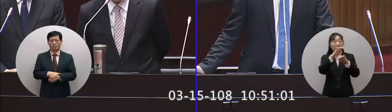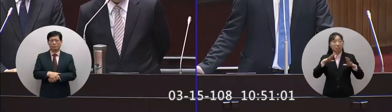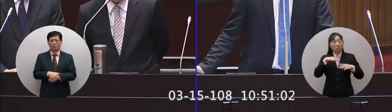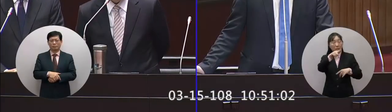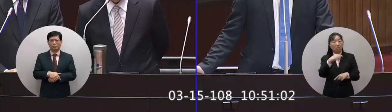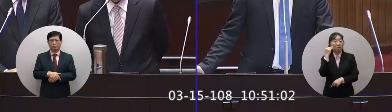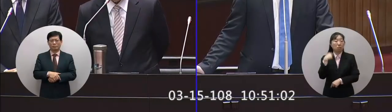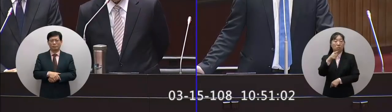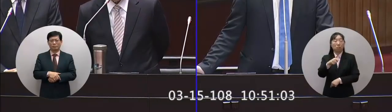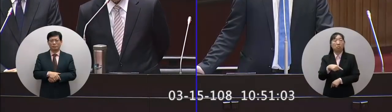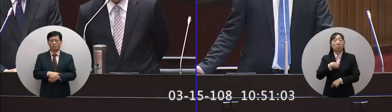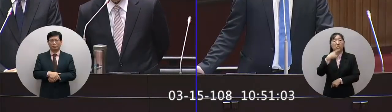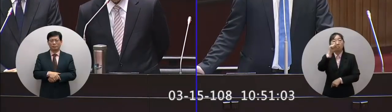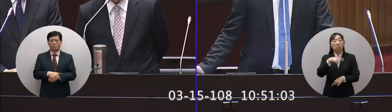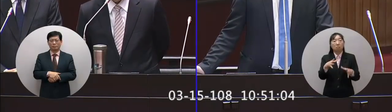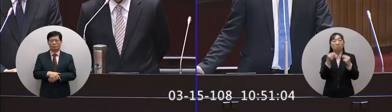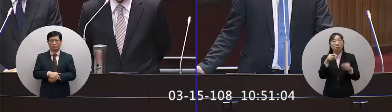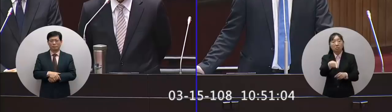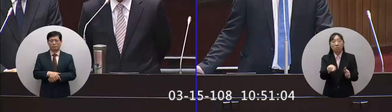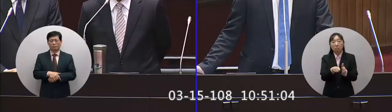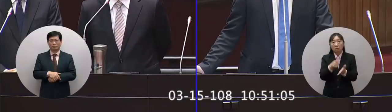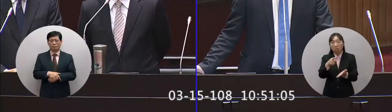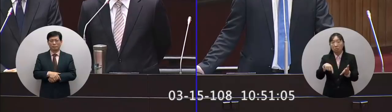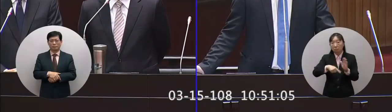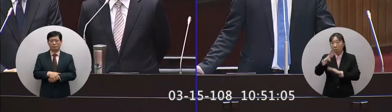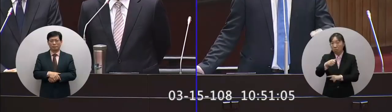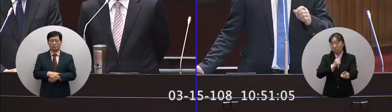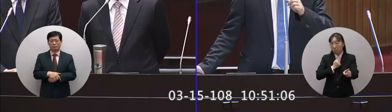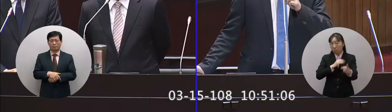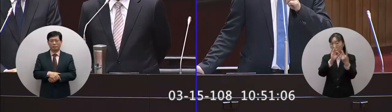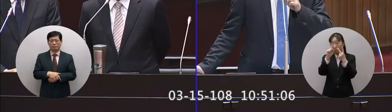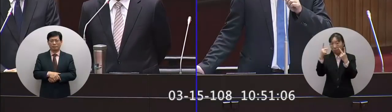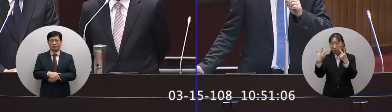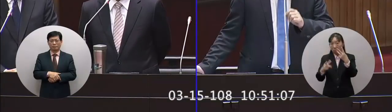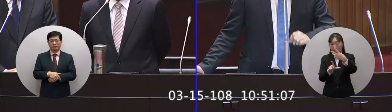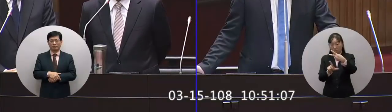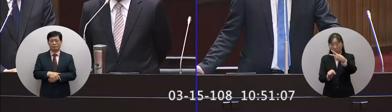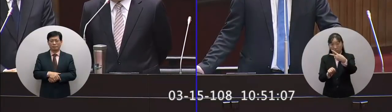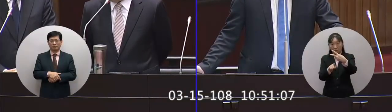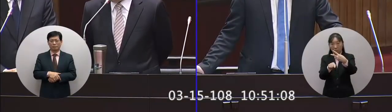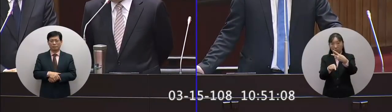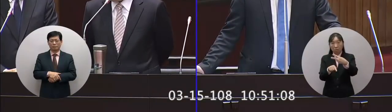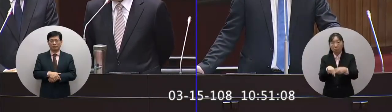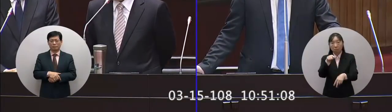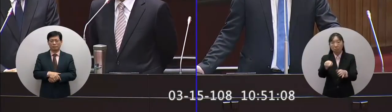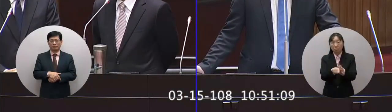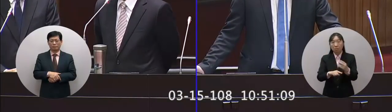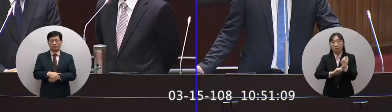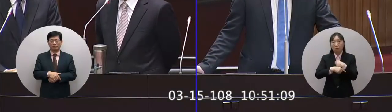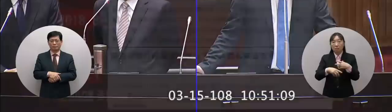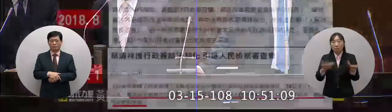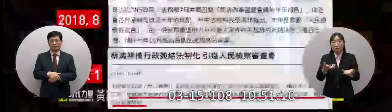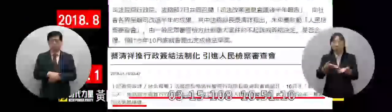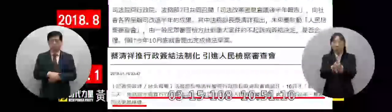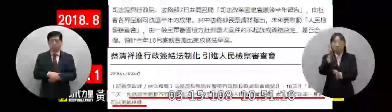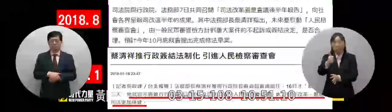时候，院长，您知道2017年2月的时候，那个时候的法务部长邱